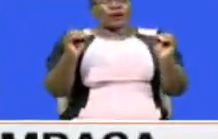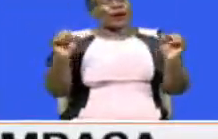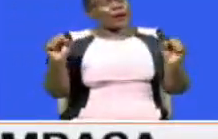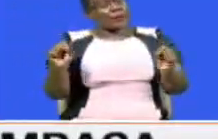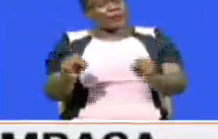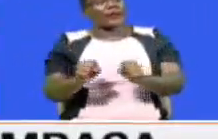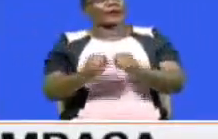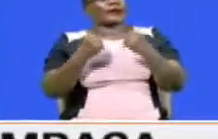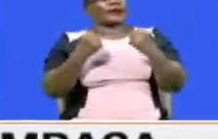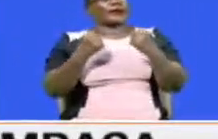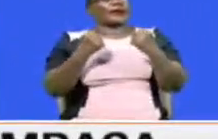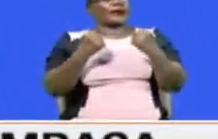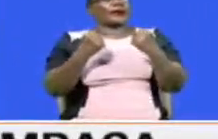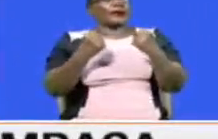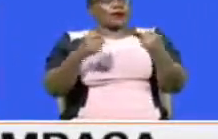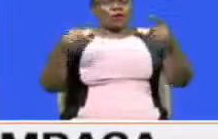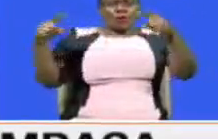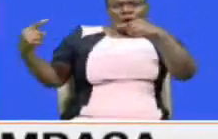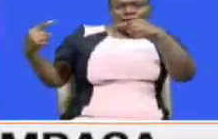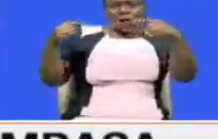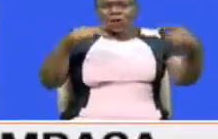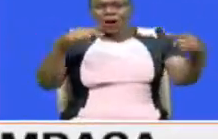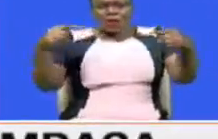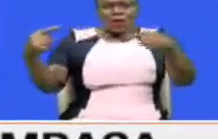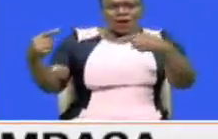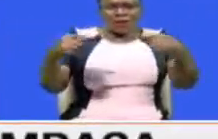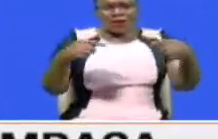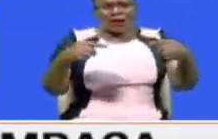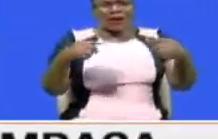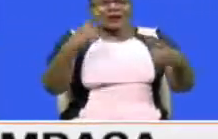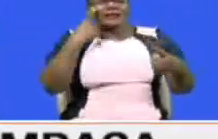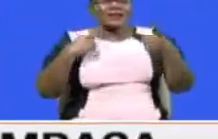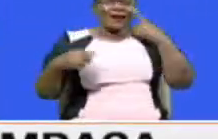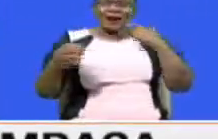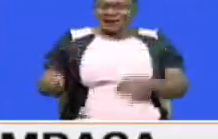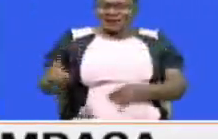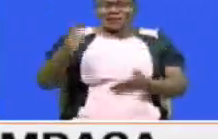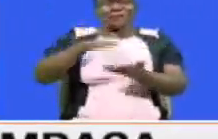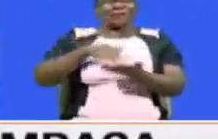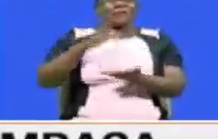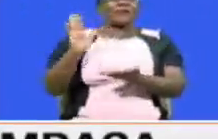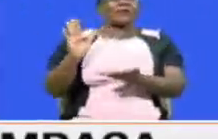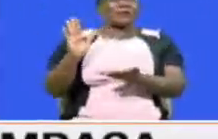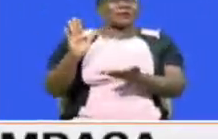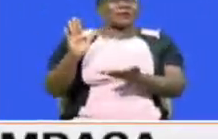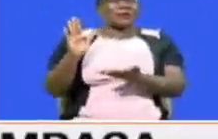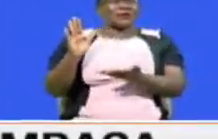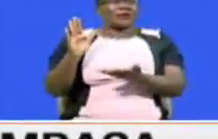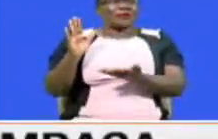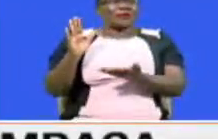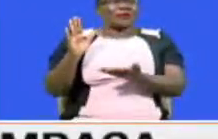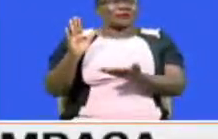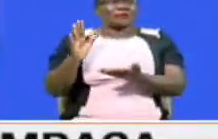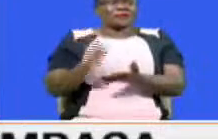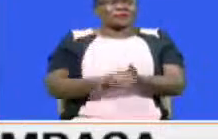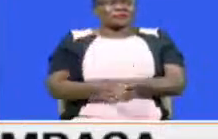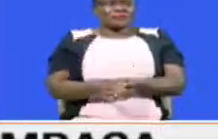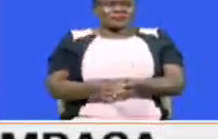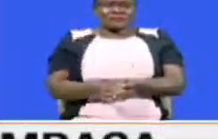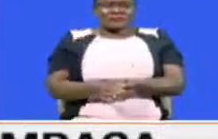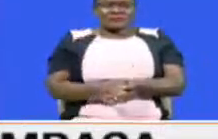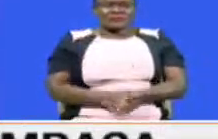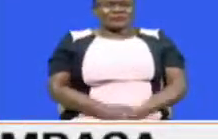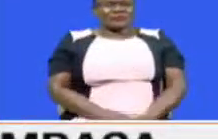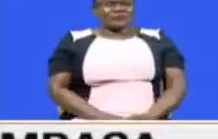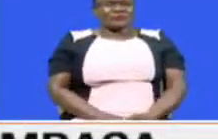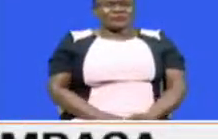kilichofuata kilikuwa ni mchezo wa paka na panya, huko vitoa machozi zaidi vikiendelea kurushiwa raia.